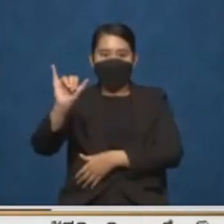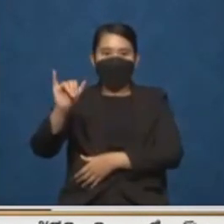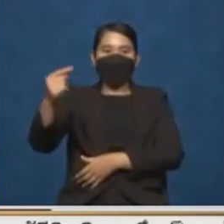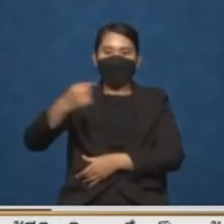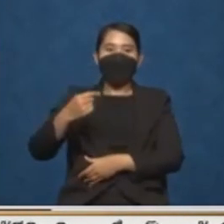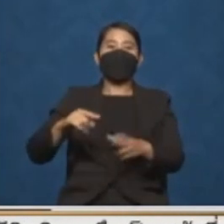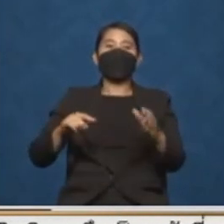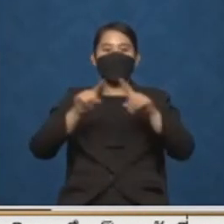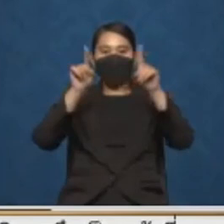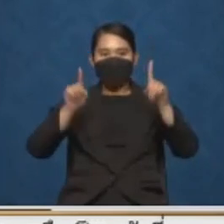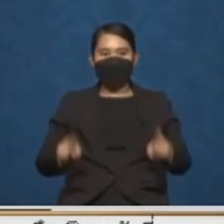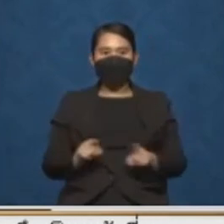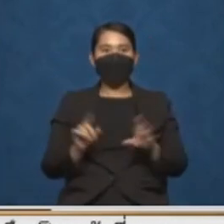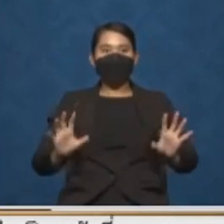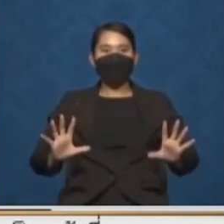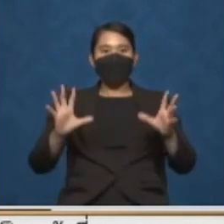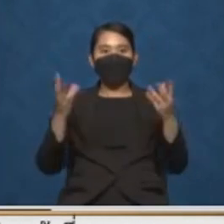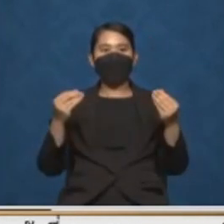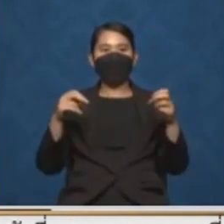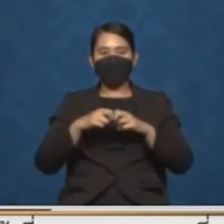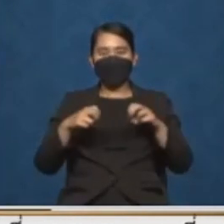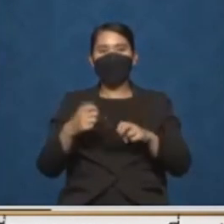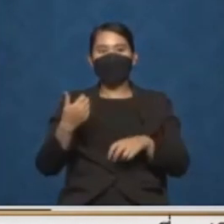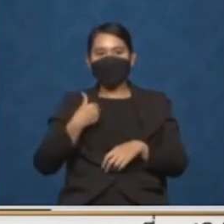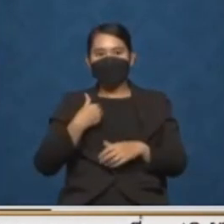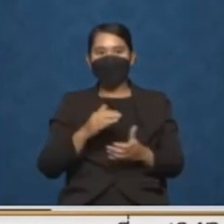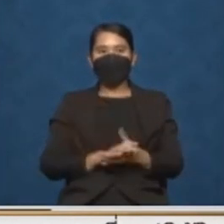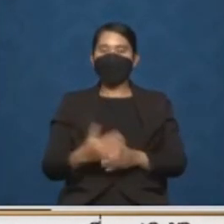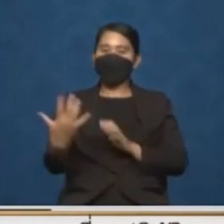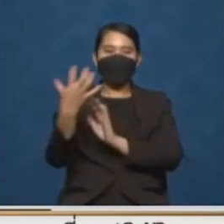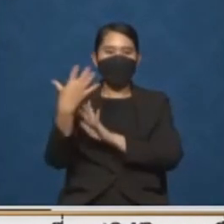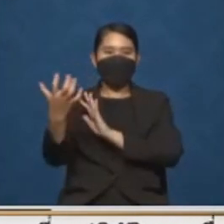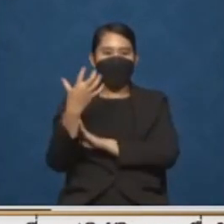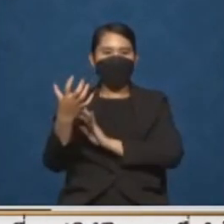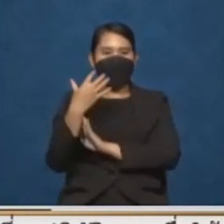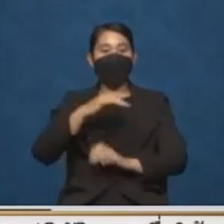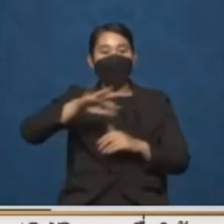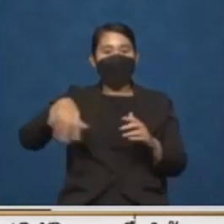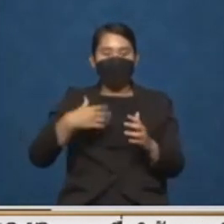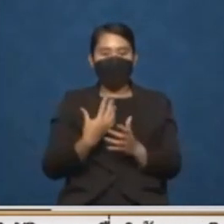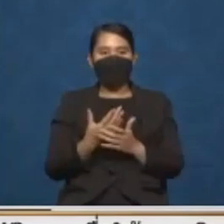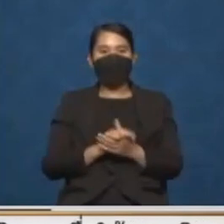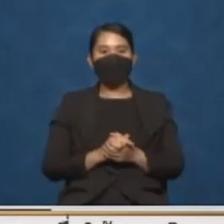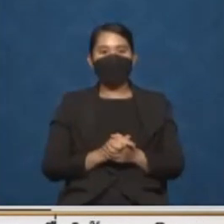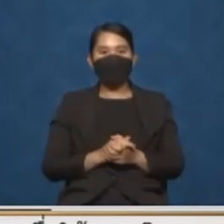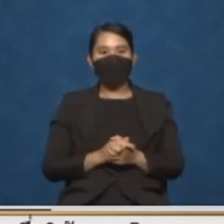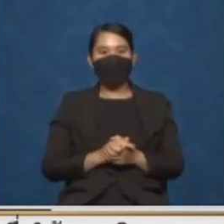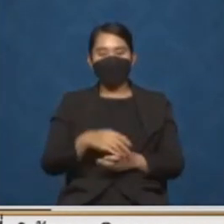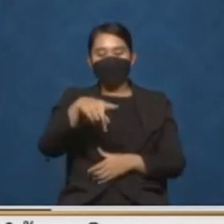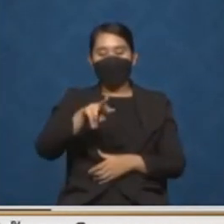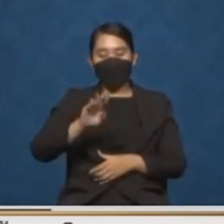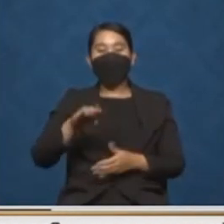หมดอายุแล้วนี่คือปญหา ทานคบคุทุกอย่างเลย ดงนั้นนะครับ พระเจ้ชดี